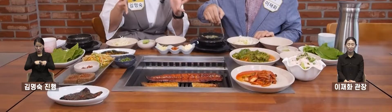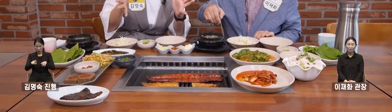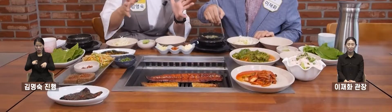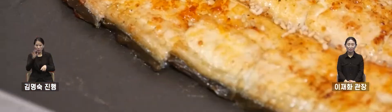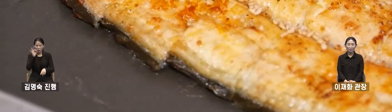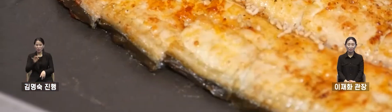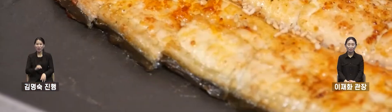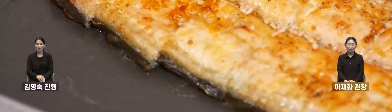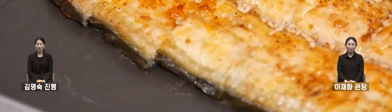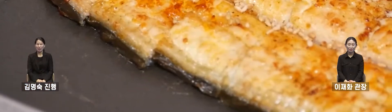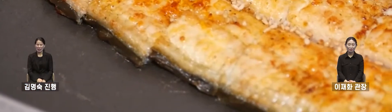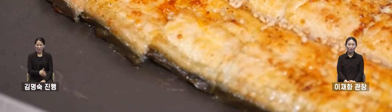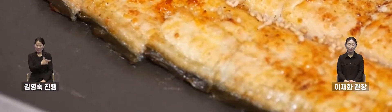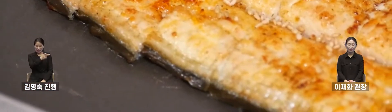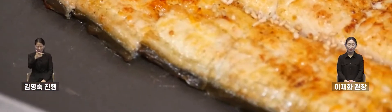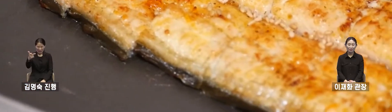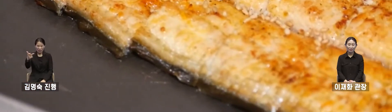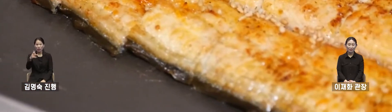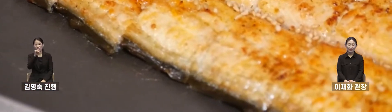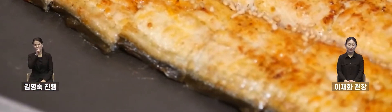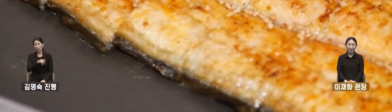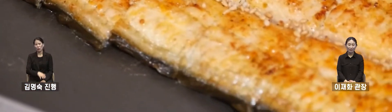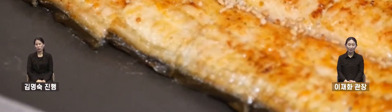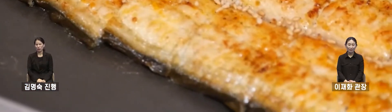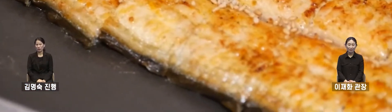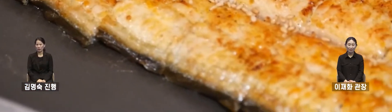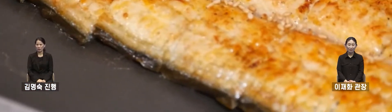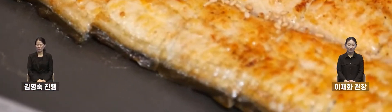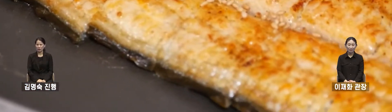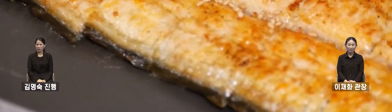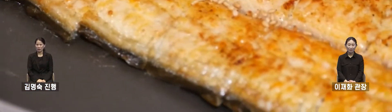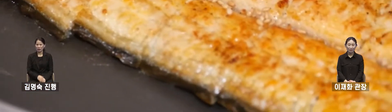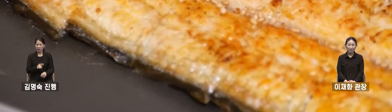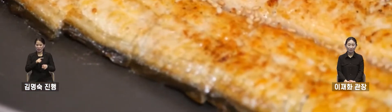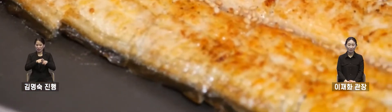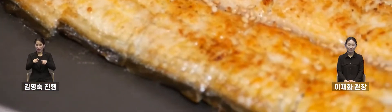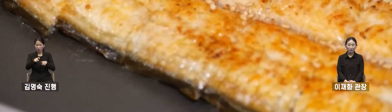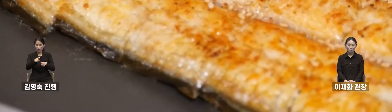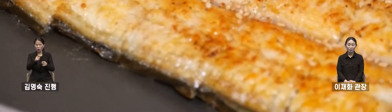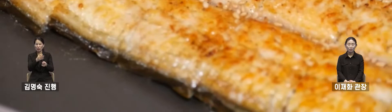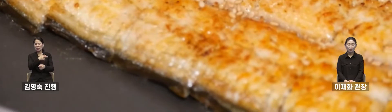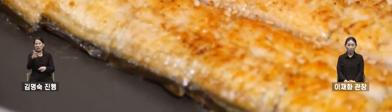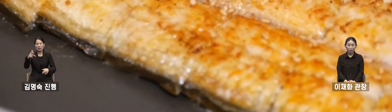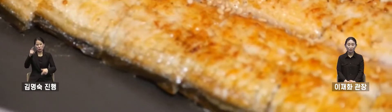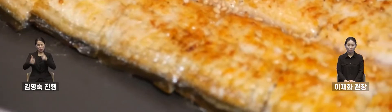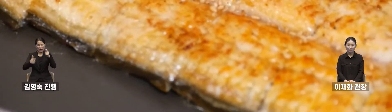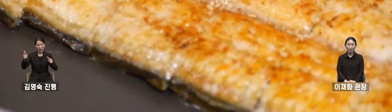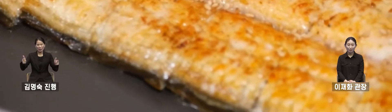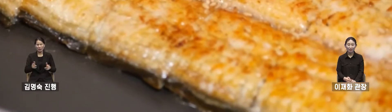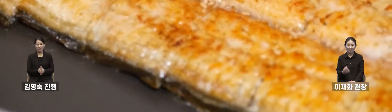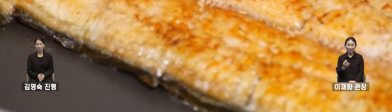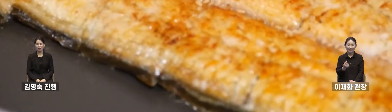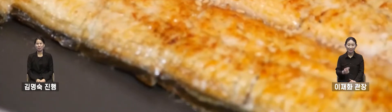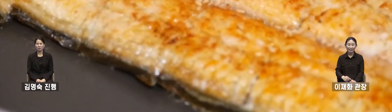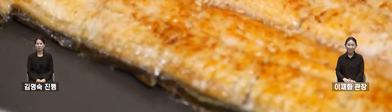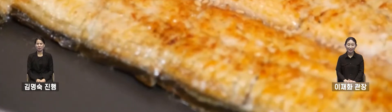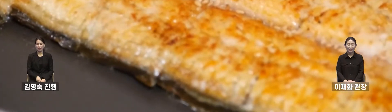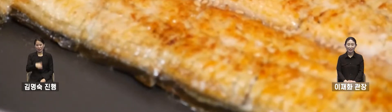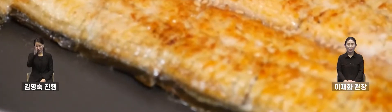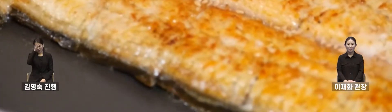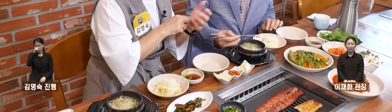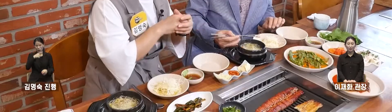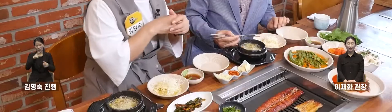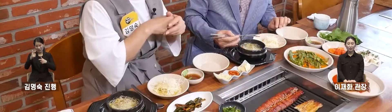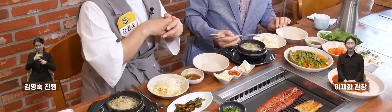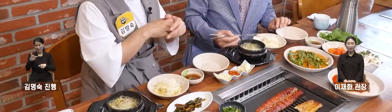근데 장어도 보면은 큰 장어가 있고 뭐 이렇게 장어 종류도 뭐 호수가 있잖아요. 닭도